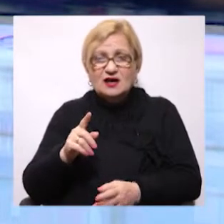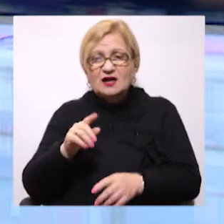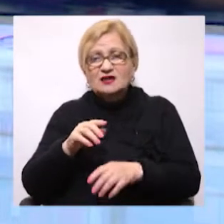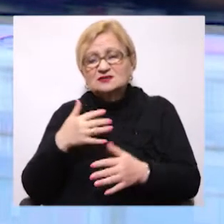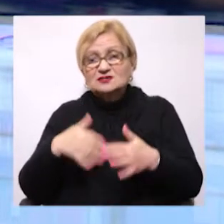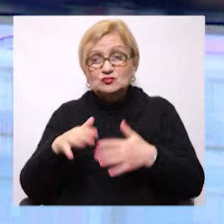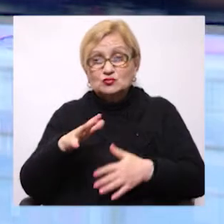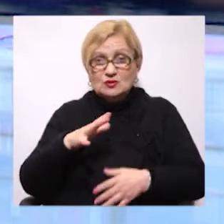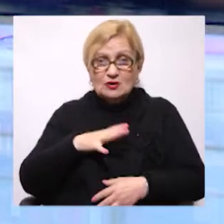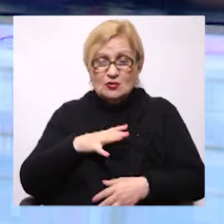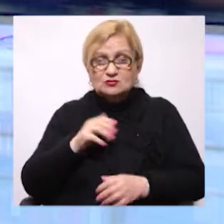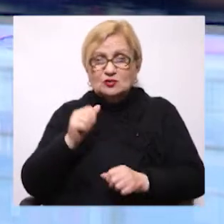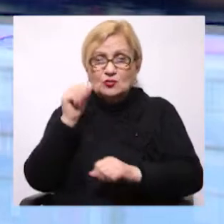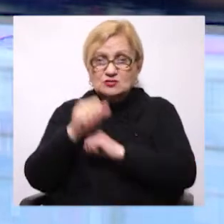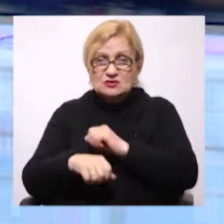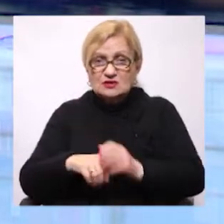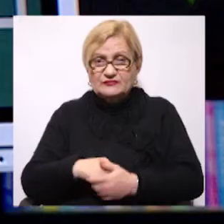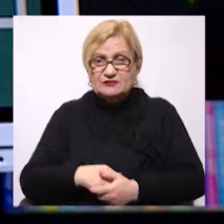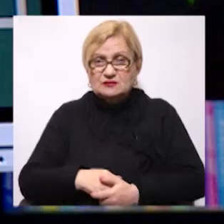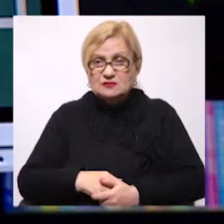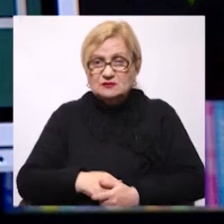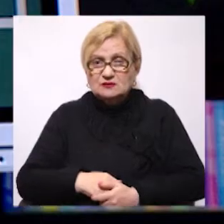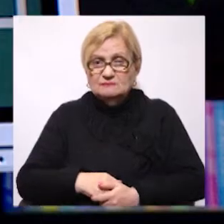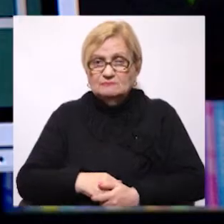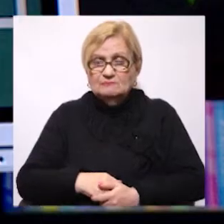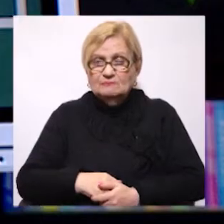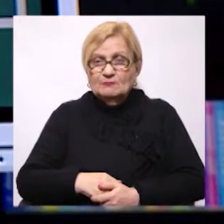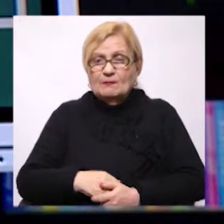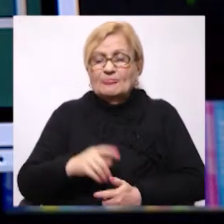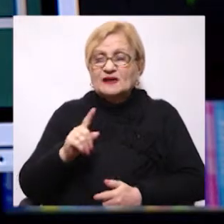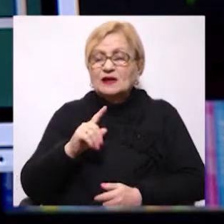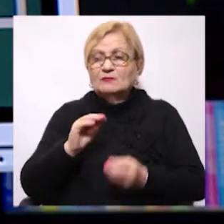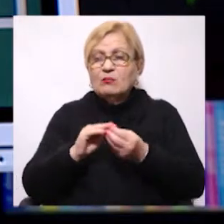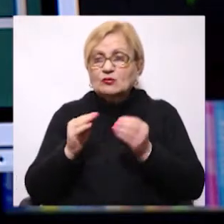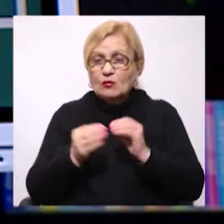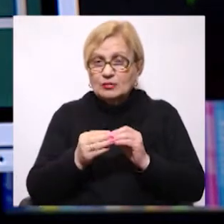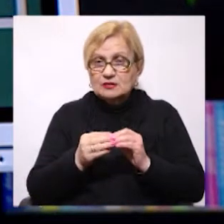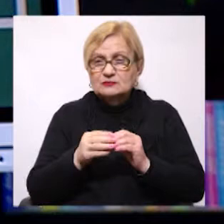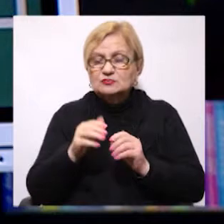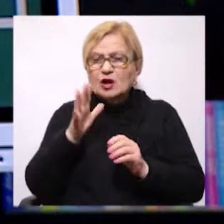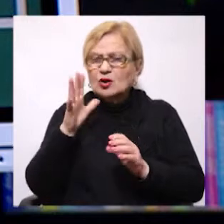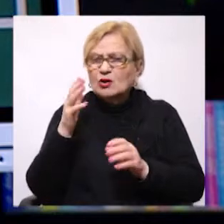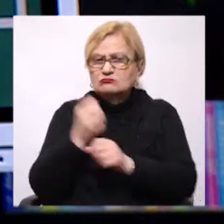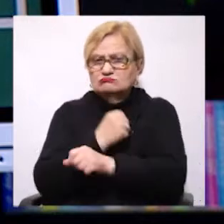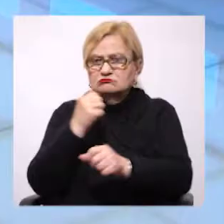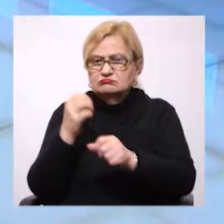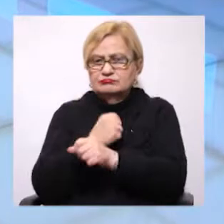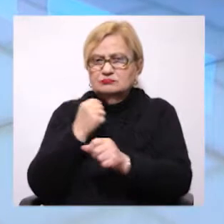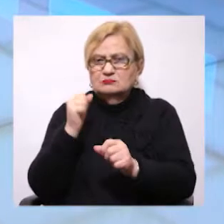როგორ ძლევდნენ ამ სისუსტეებს, ამ დაბრკოლებებს და როგორ აღწევდნენ თავიანთ